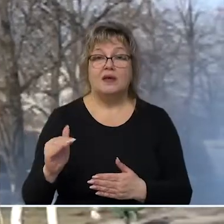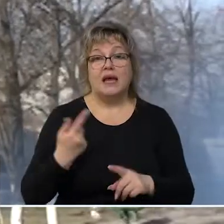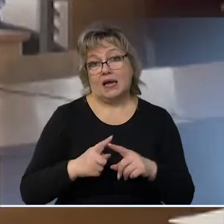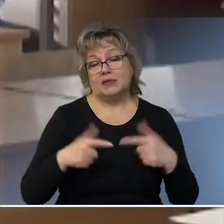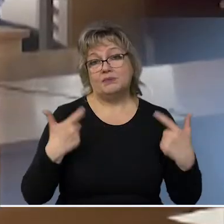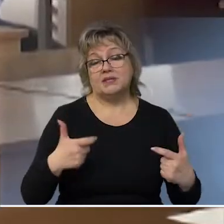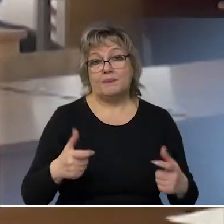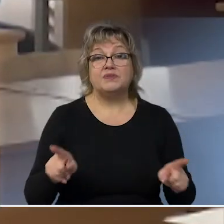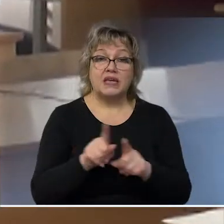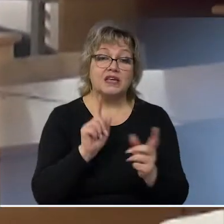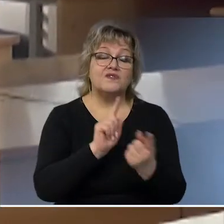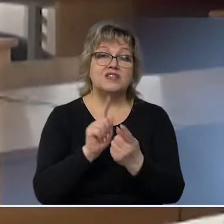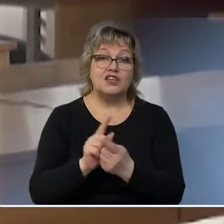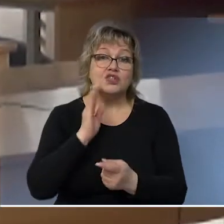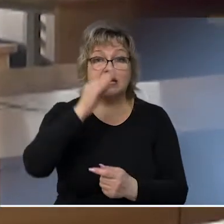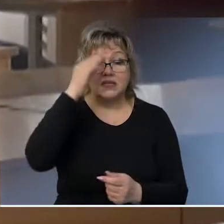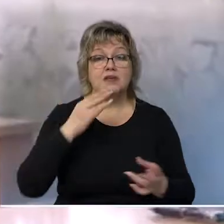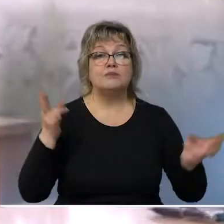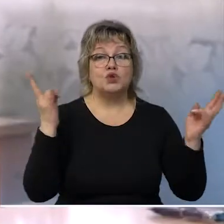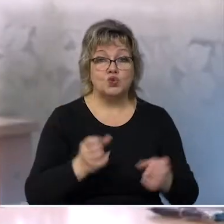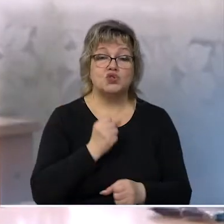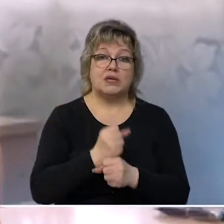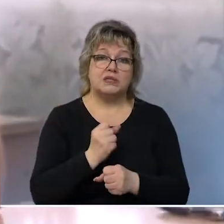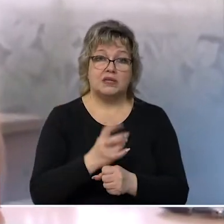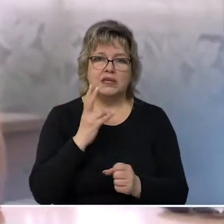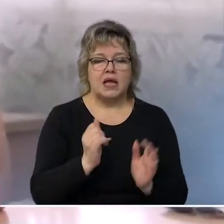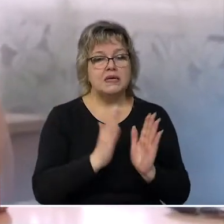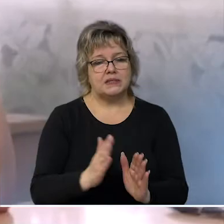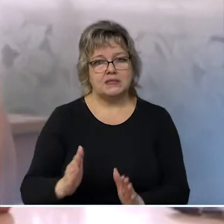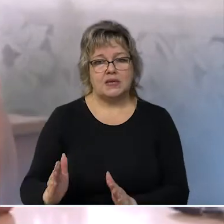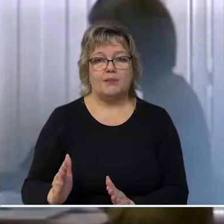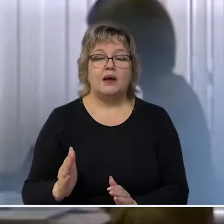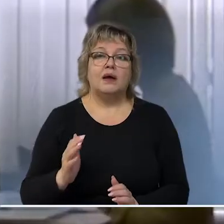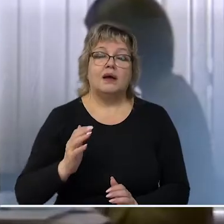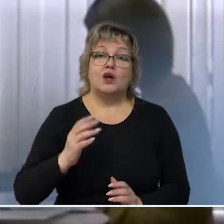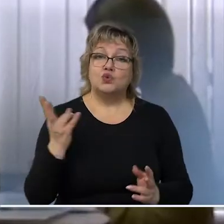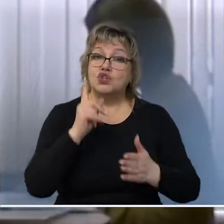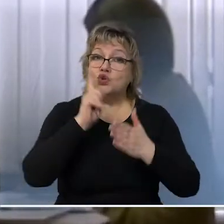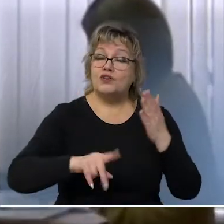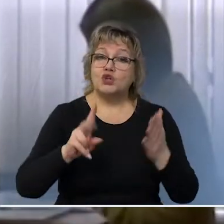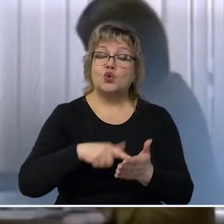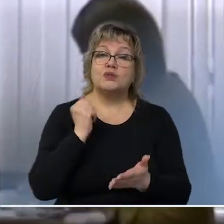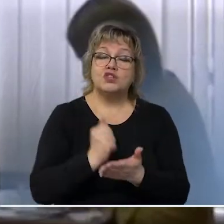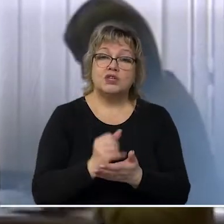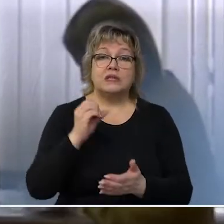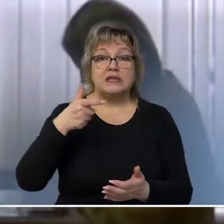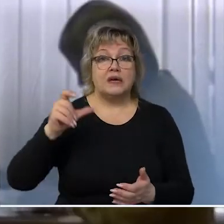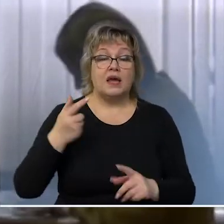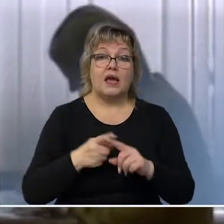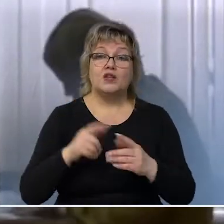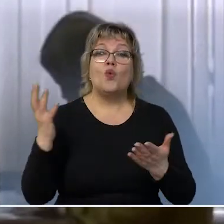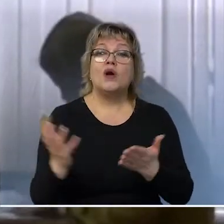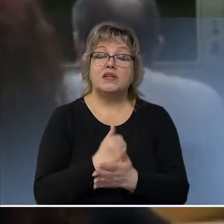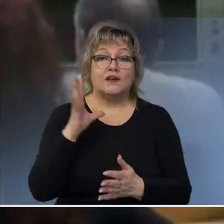экзамену. Такие встречи с родителями нужно делать на системной основе. Стоит ли доверять тем, кто утверждает, что ЕГЭ –